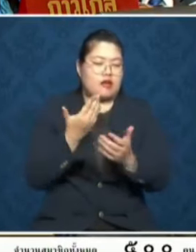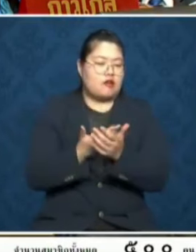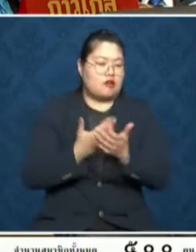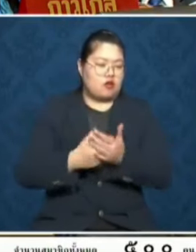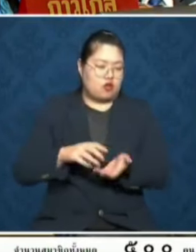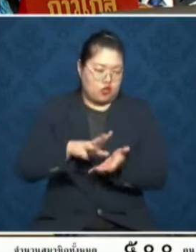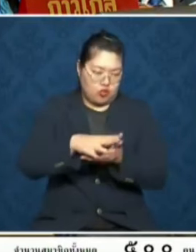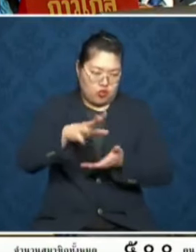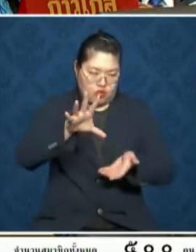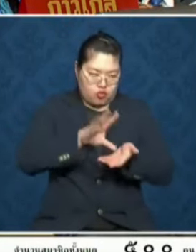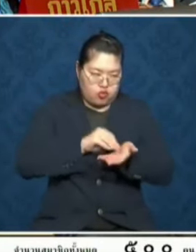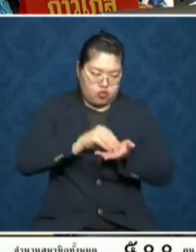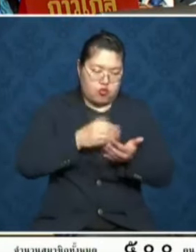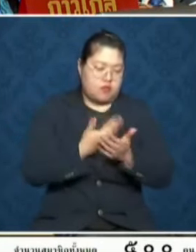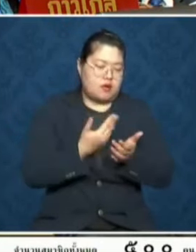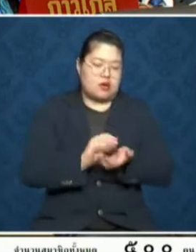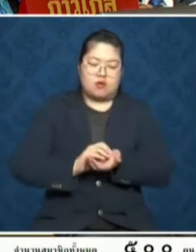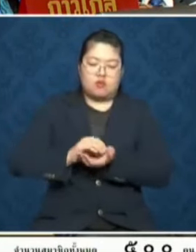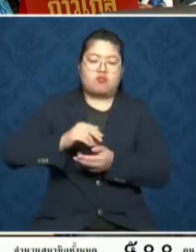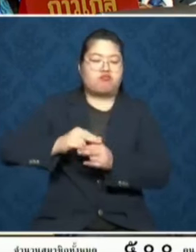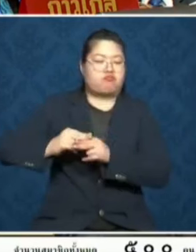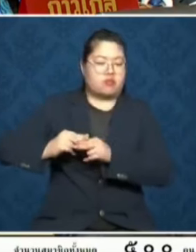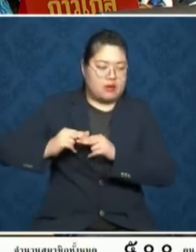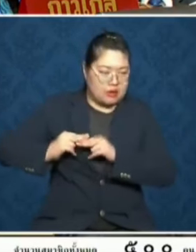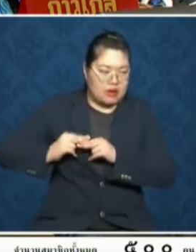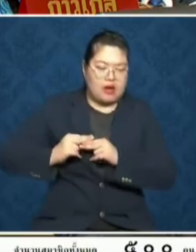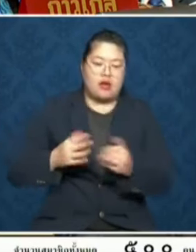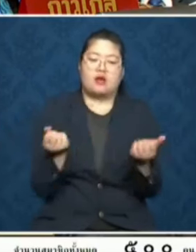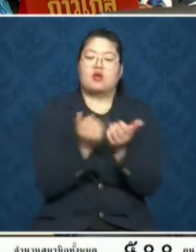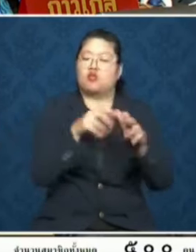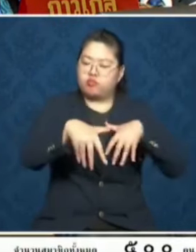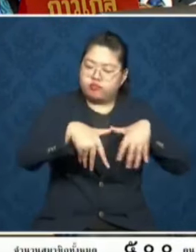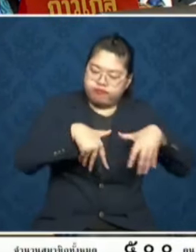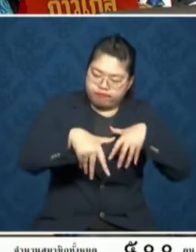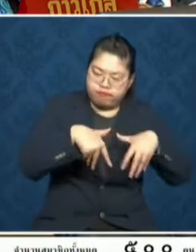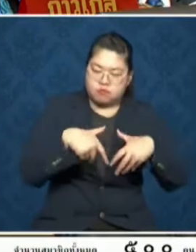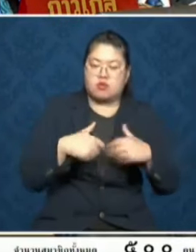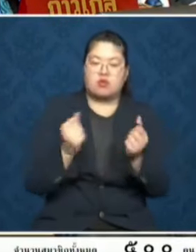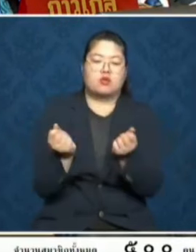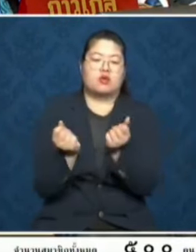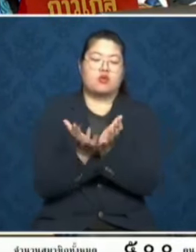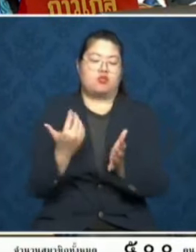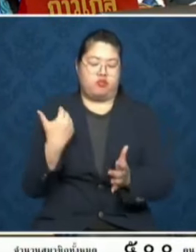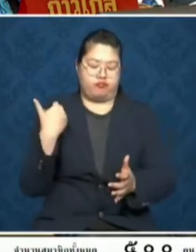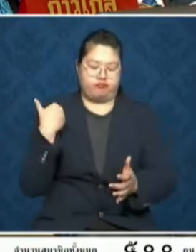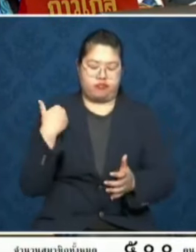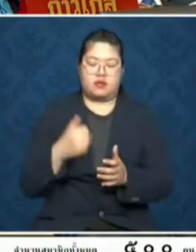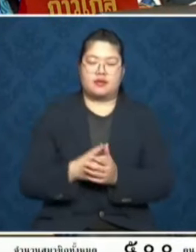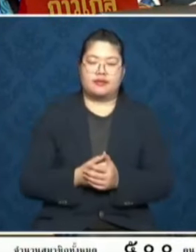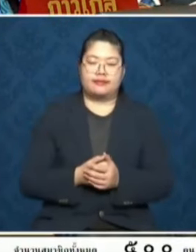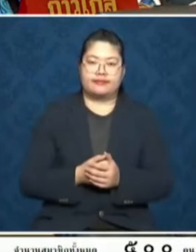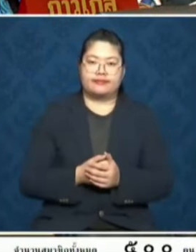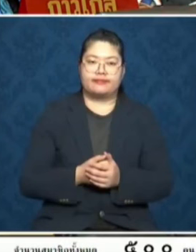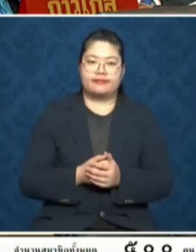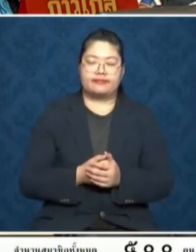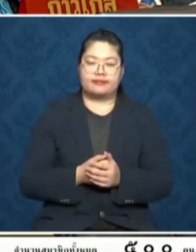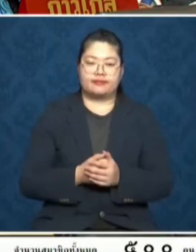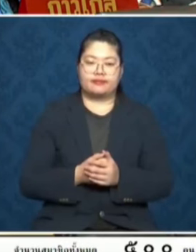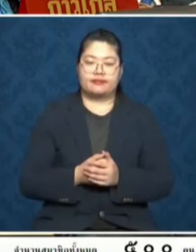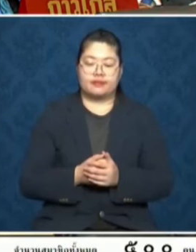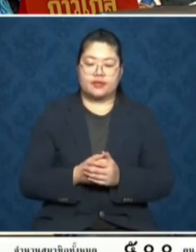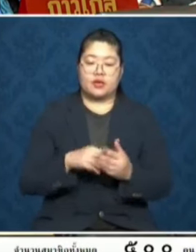สูบเลือดสูบเนื้อบนรอยเลือดและคราบน้ำตาของประชาชนและกำลังพลชั้นผู้น้อยทั้งนั้นค่ะประเด็น